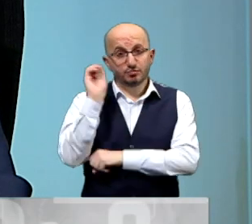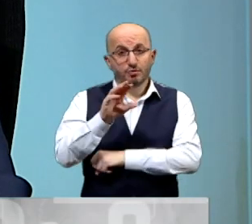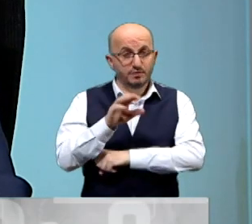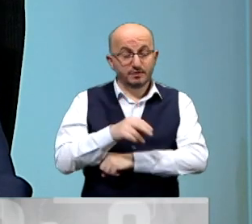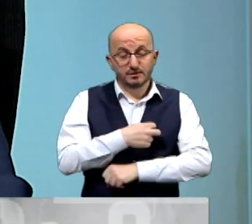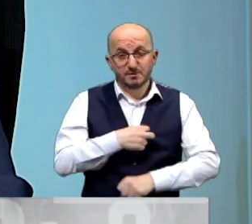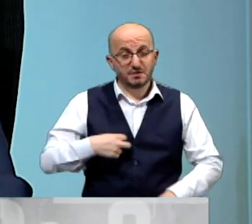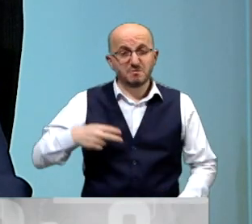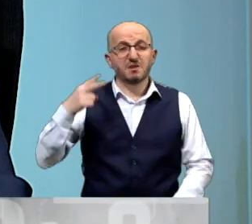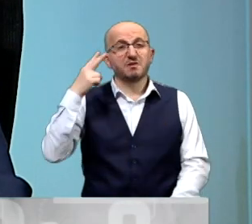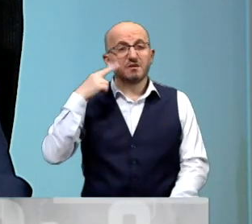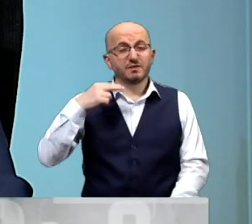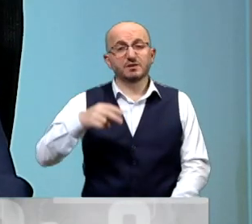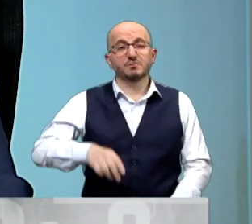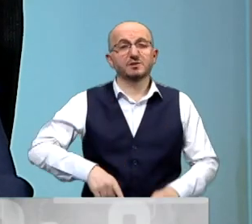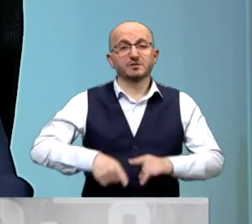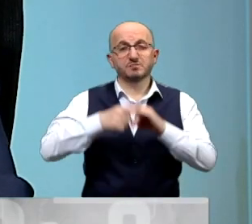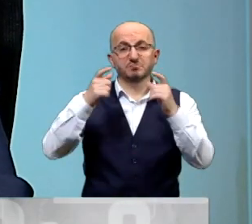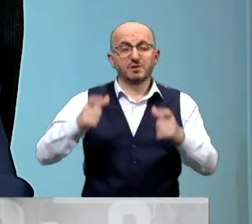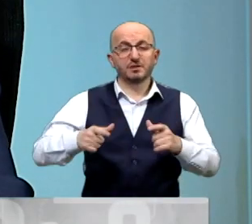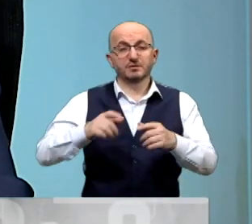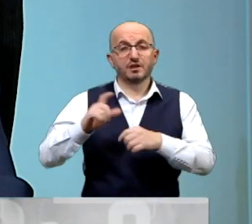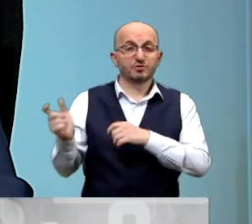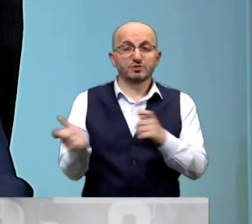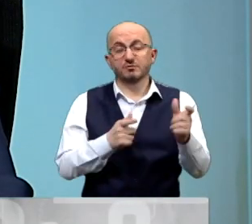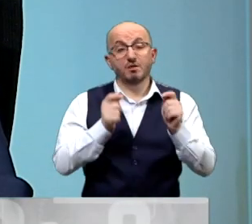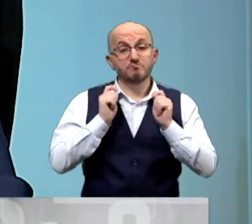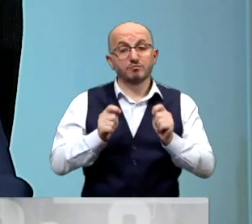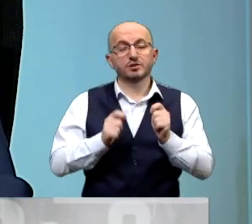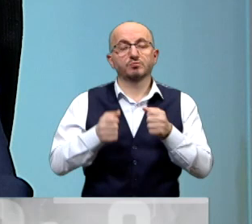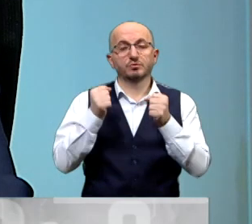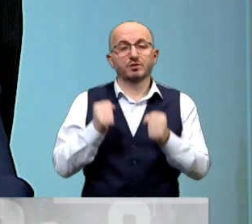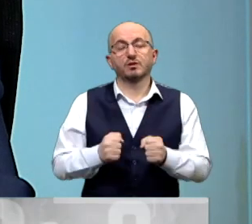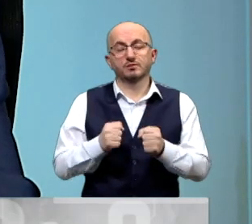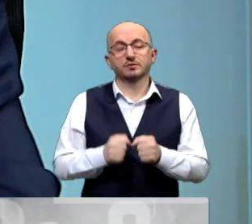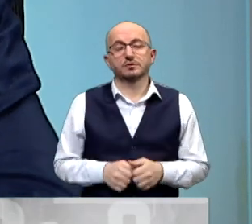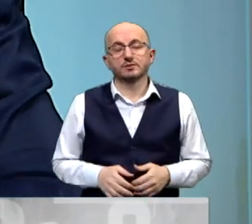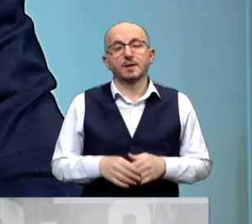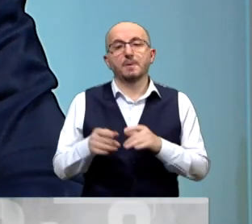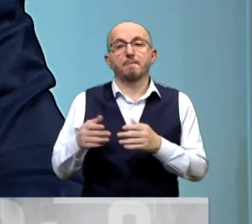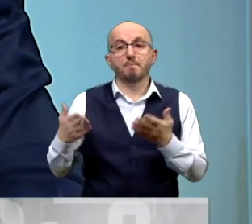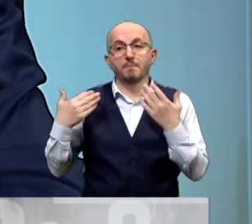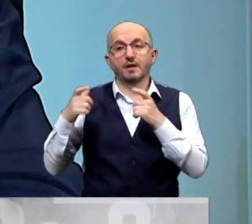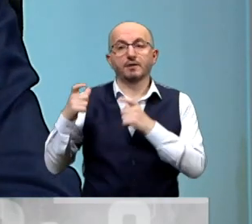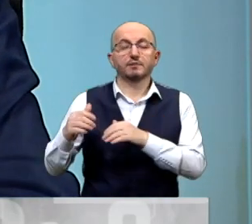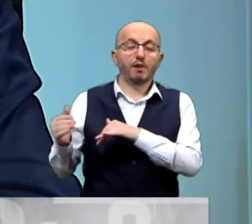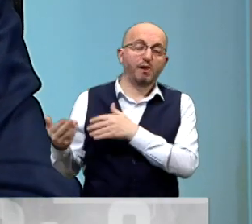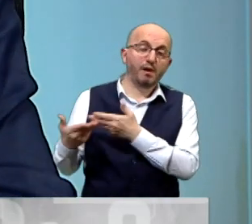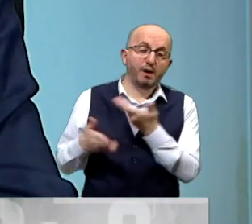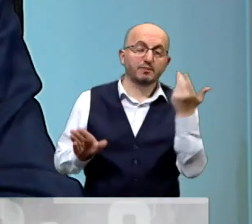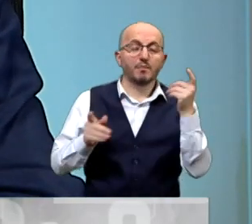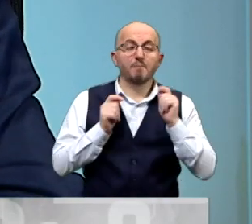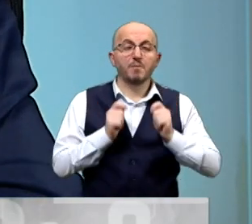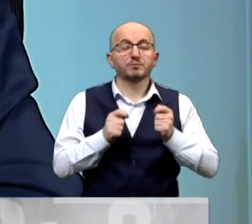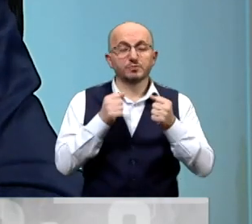Efendimiz Mekke'den hicret etmek zorunda kalınca Mekke'yi terk etmek zorunda kalınca malum işte